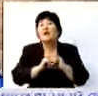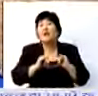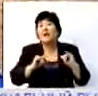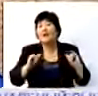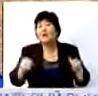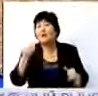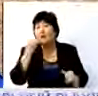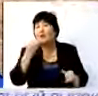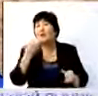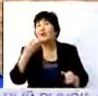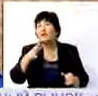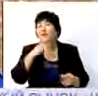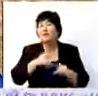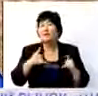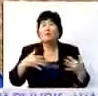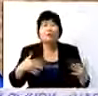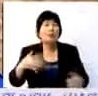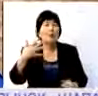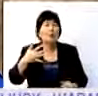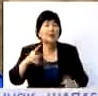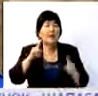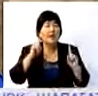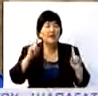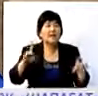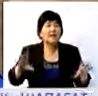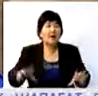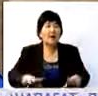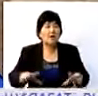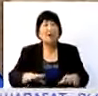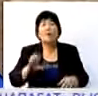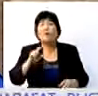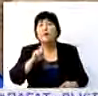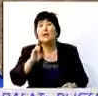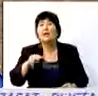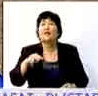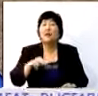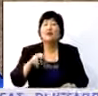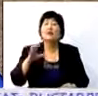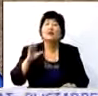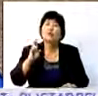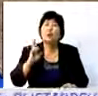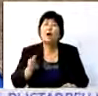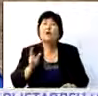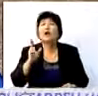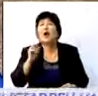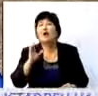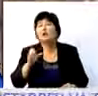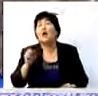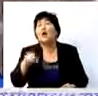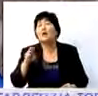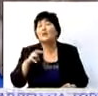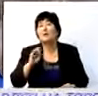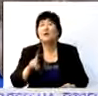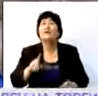За 30 лет коневод вырастил свыше 50 знаменитых скакунов. Брэк, Елек, Эсгар, Сумкар, Сандугаш, Адмирал, Кастет.